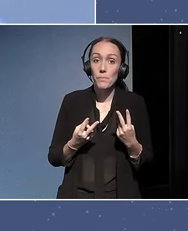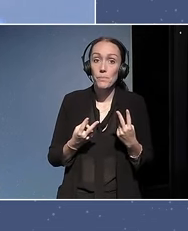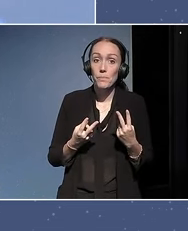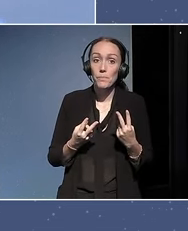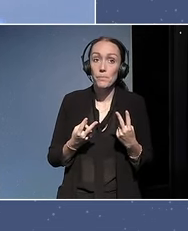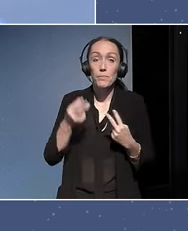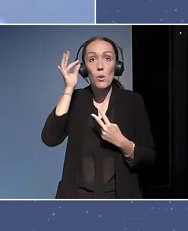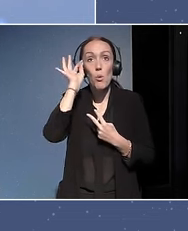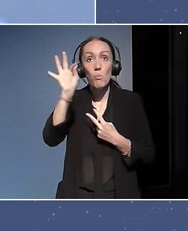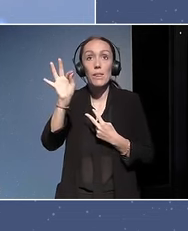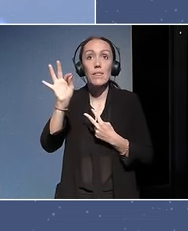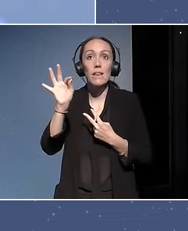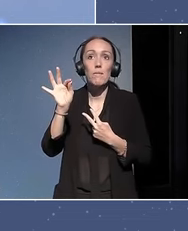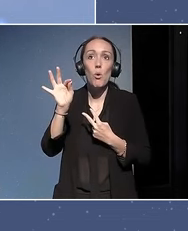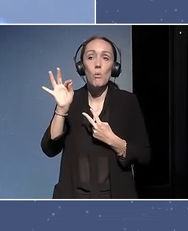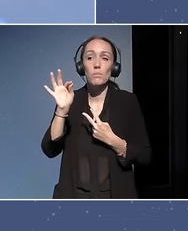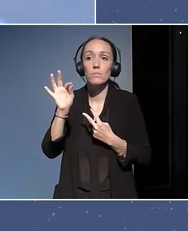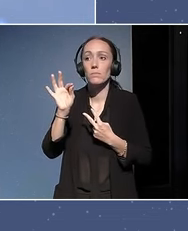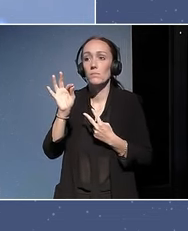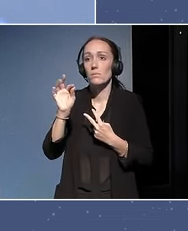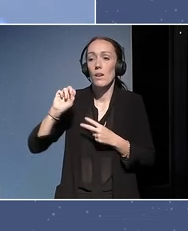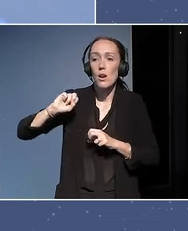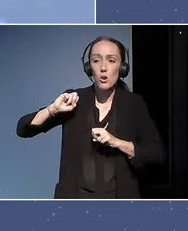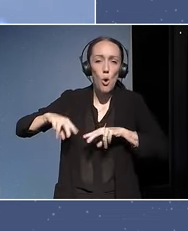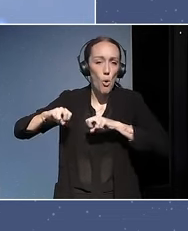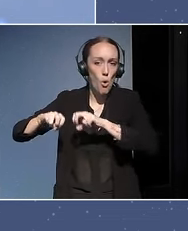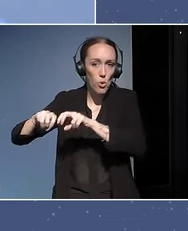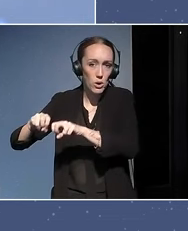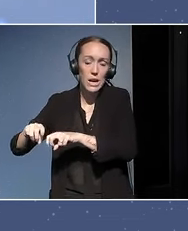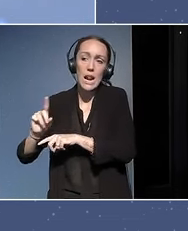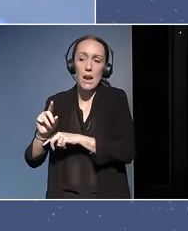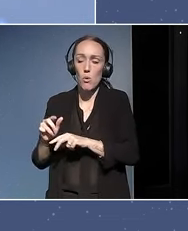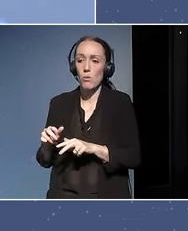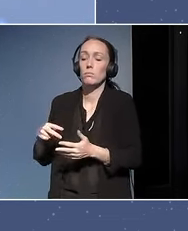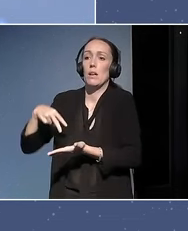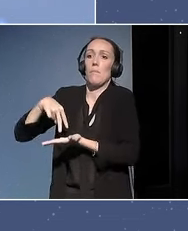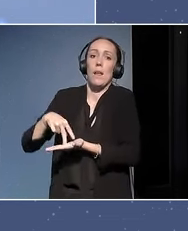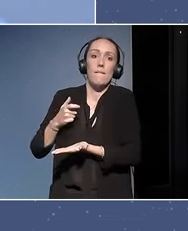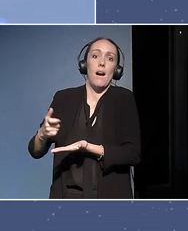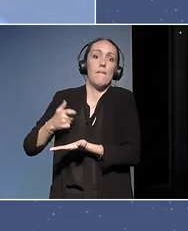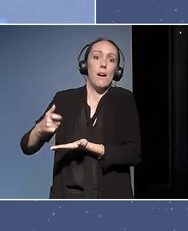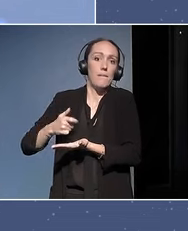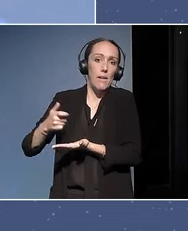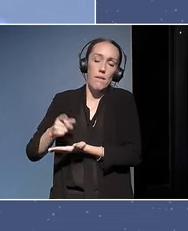correre o stare no tantissimo in piedi fuori